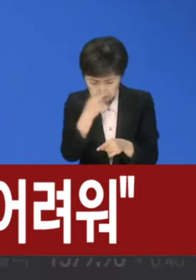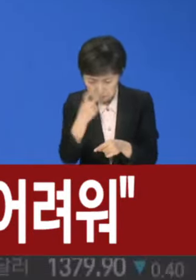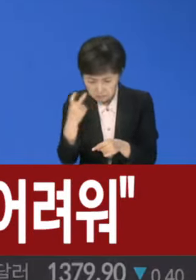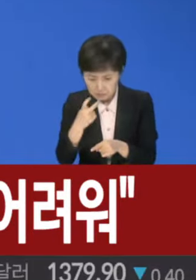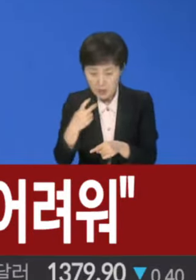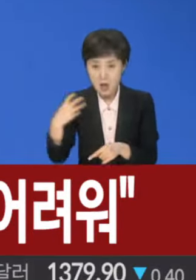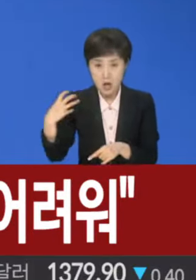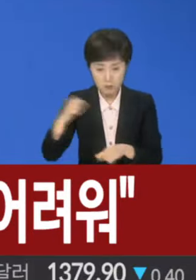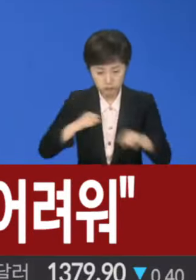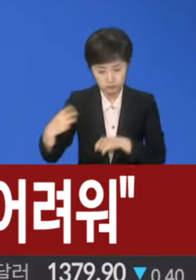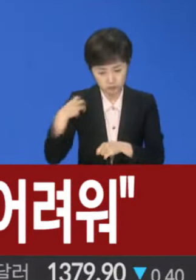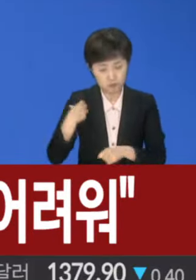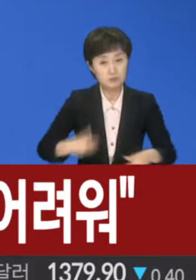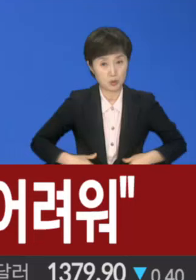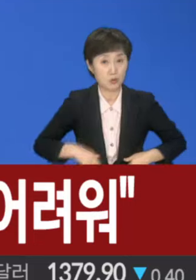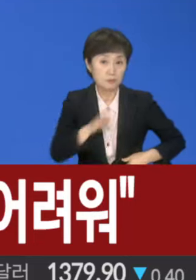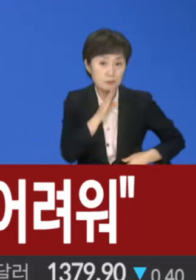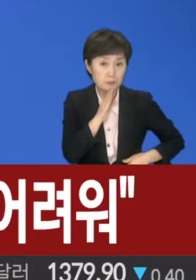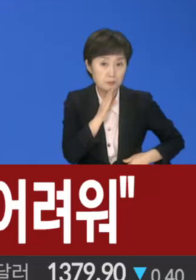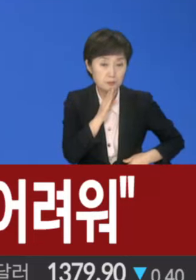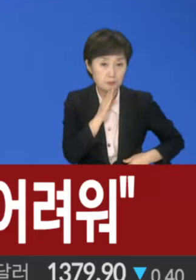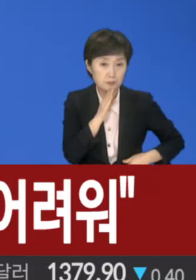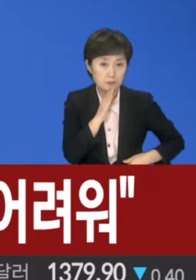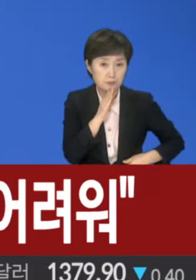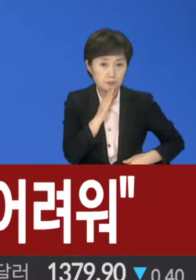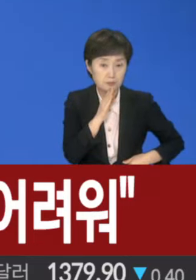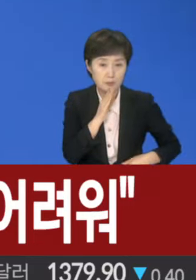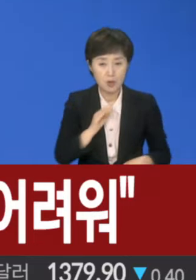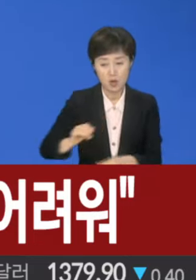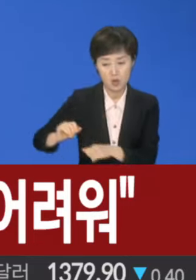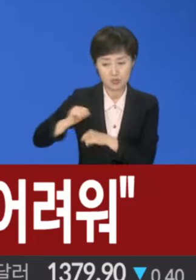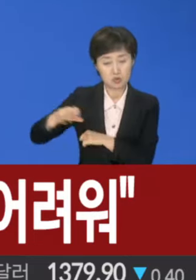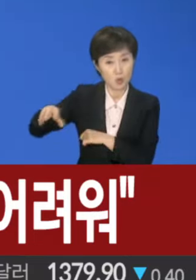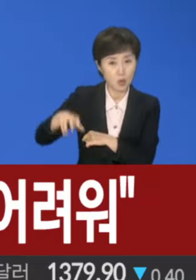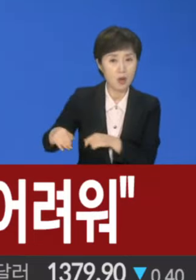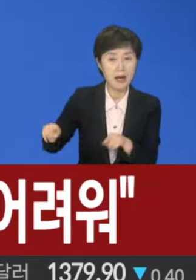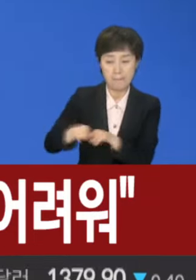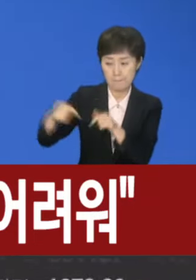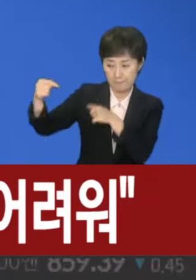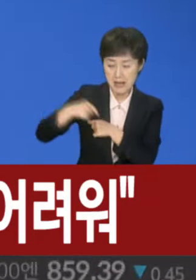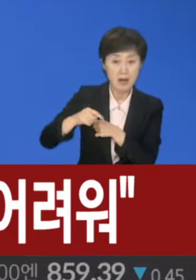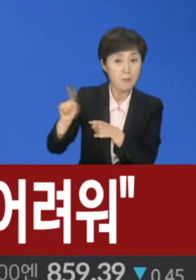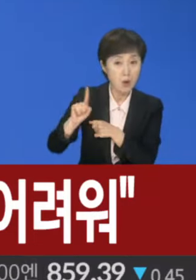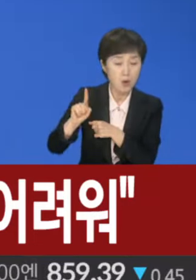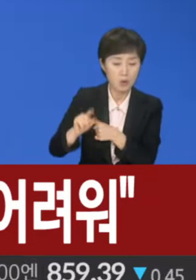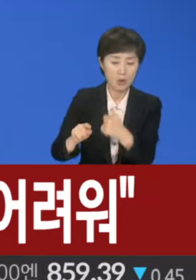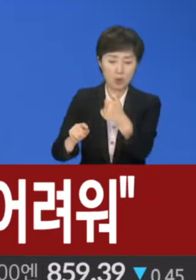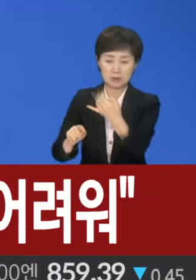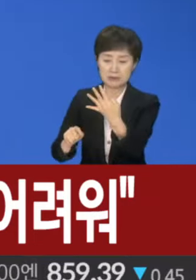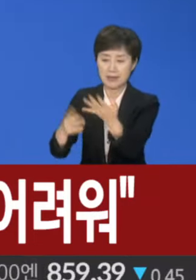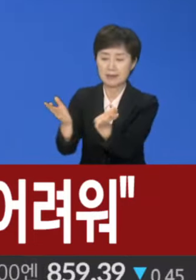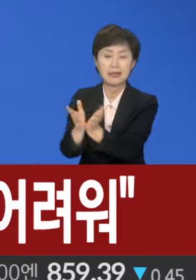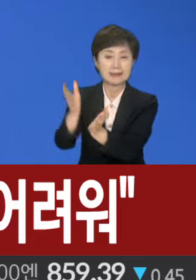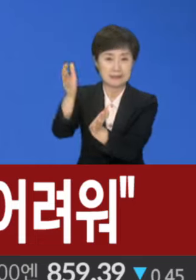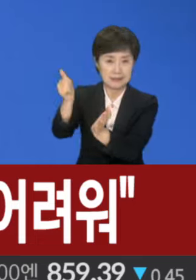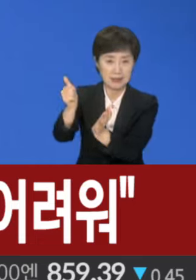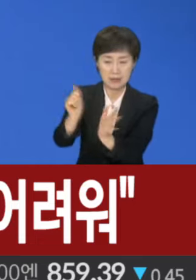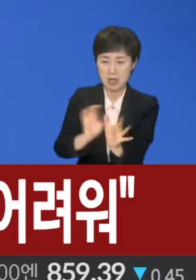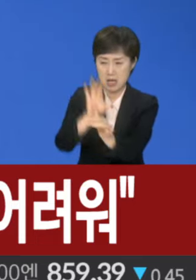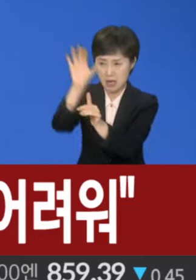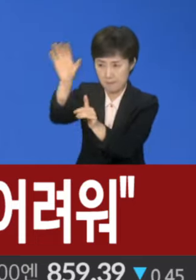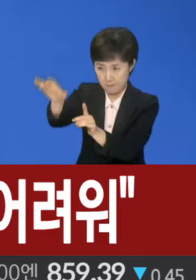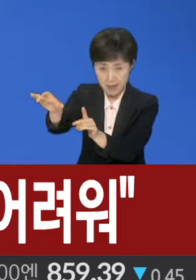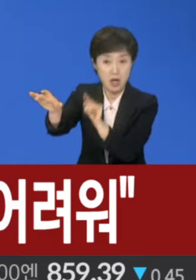활동을 해야 한다고 규정하고 있습니다. 당시 합참과 이작사의 각 단편 명령은 54단장에게 작전 통제권을